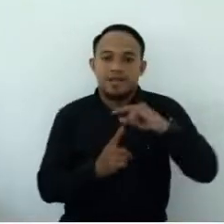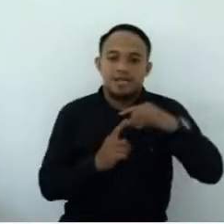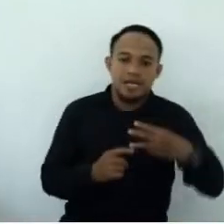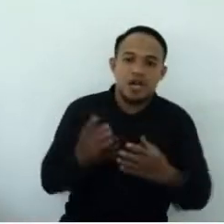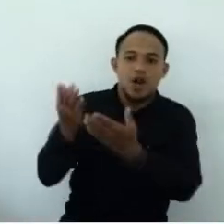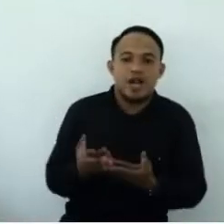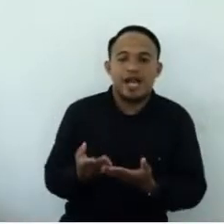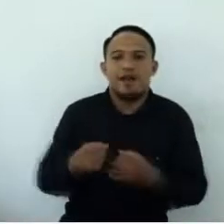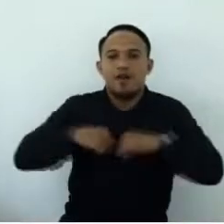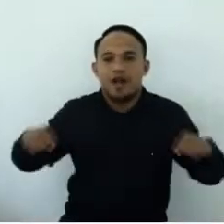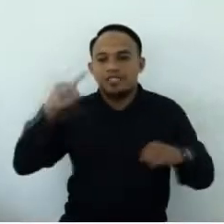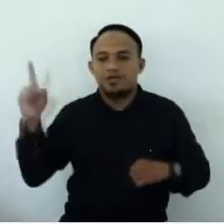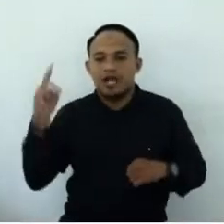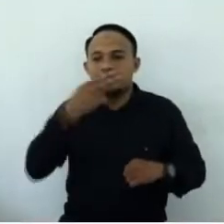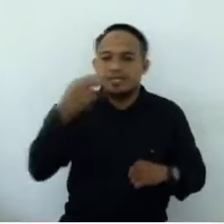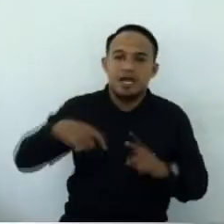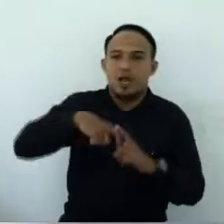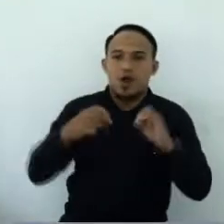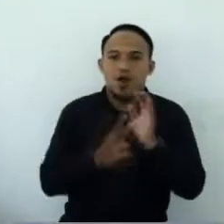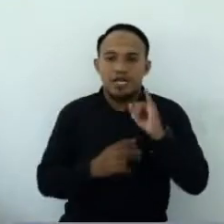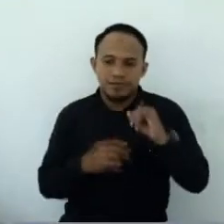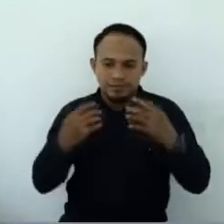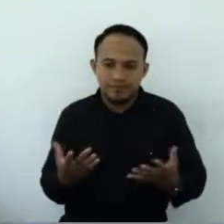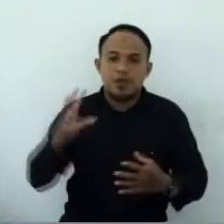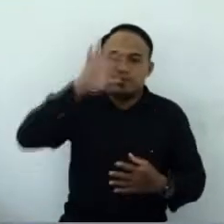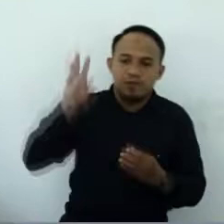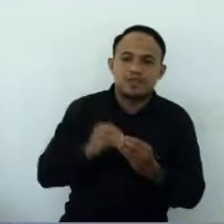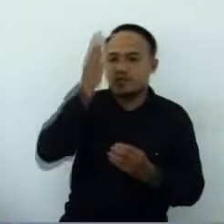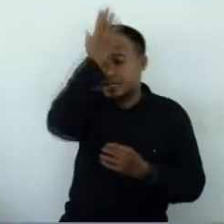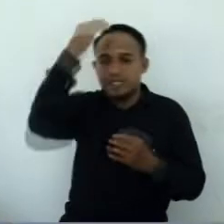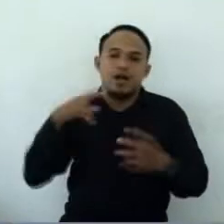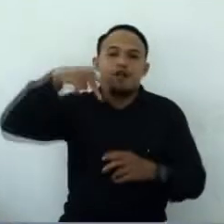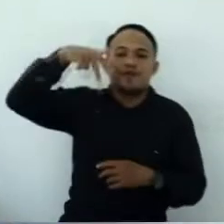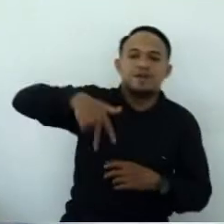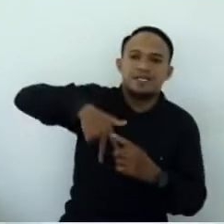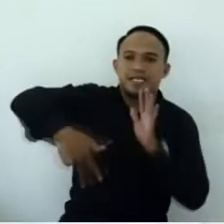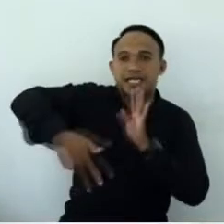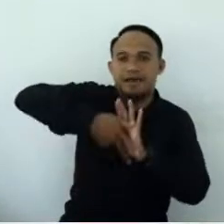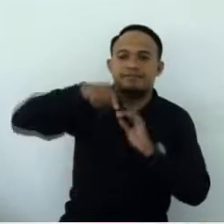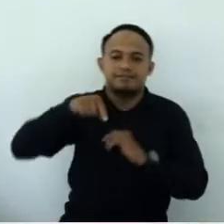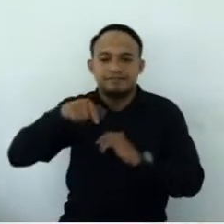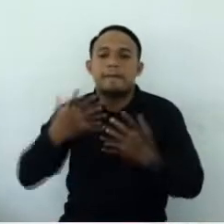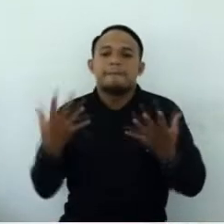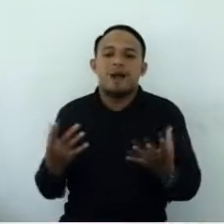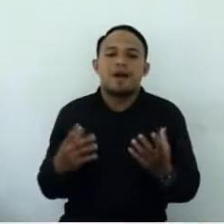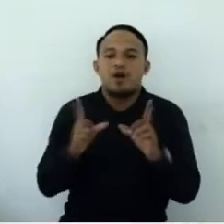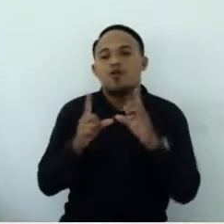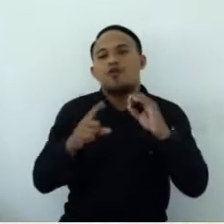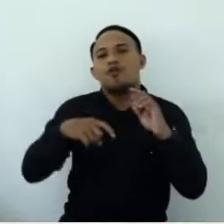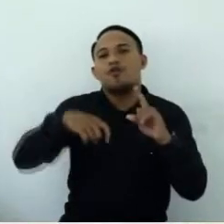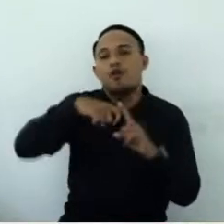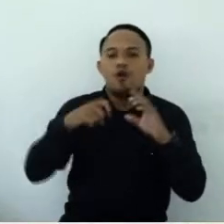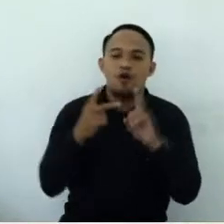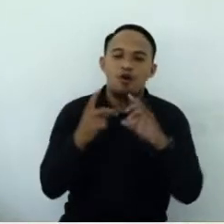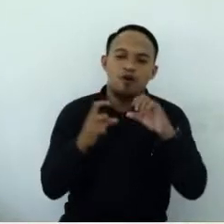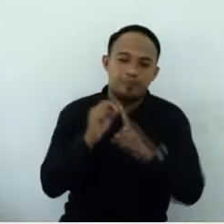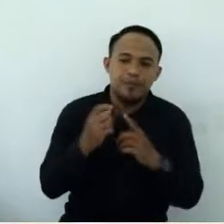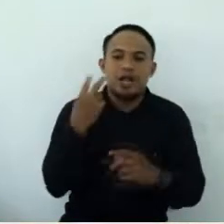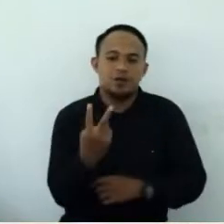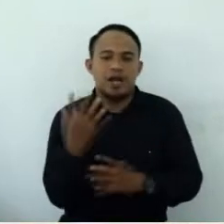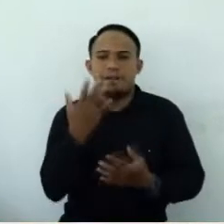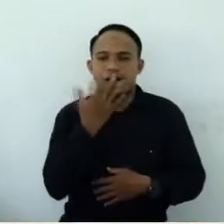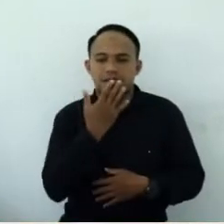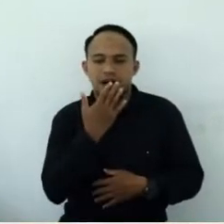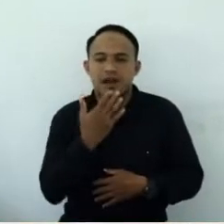Komite Olahraga Nasional Indonesia provinsi Gorontalo dan Sulawesi Tengah menggelar workshop kedua yang